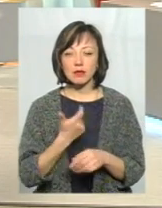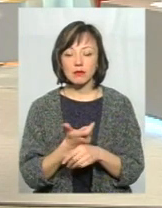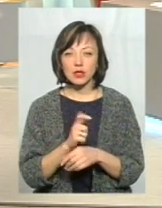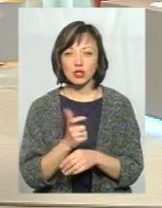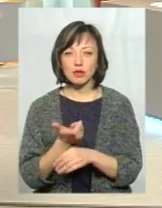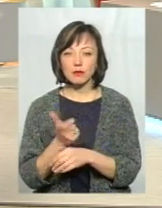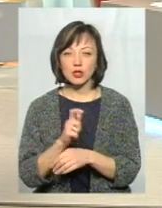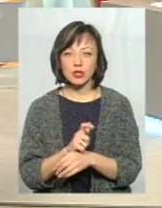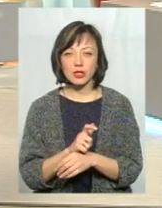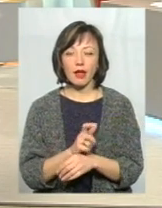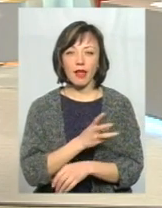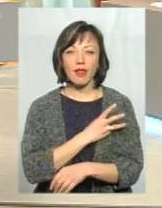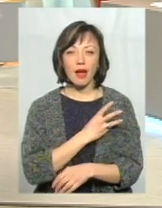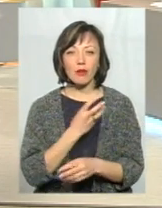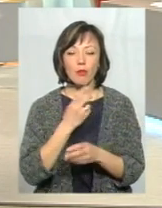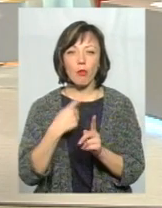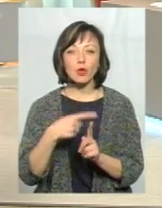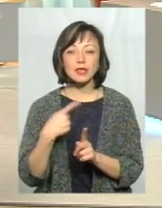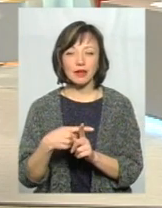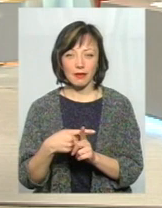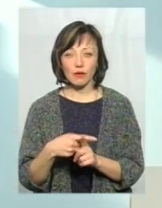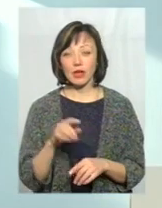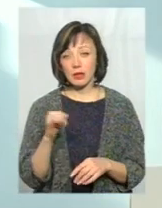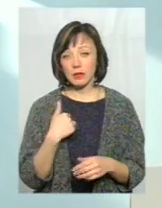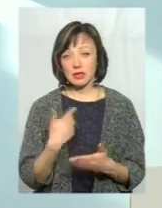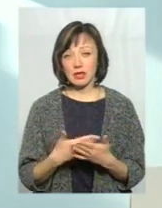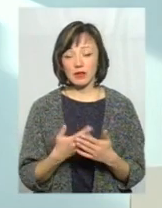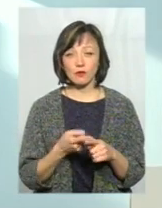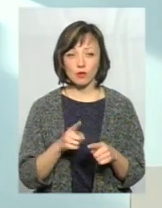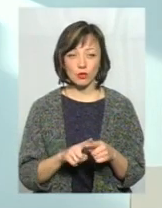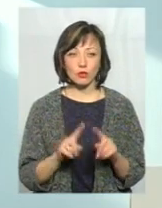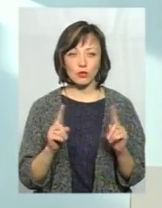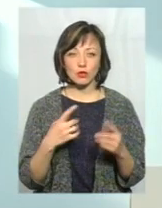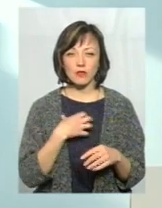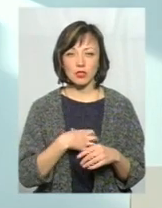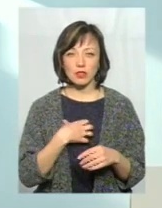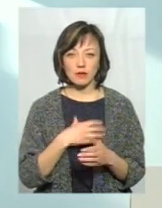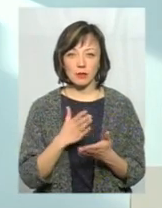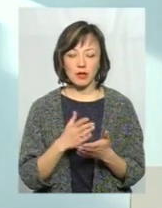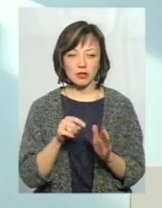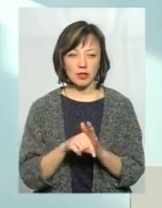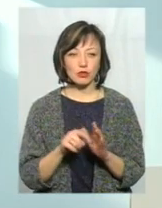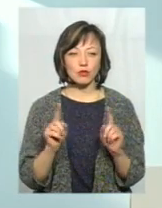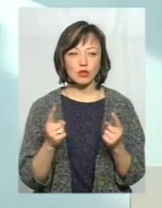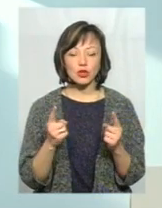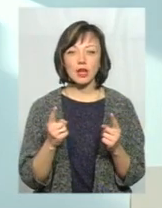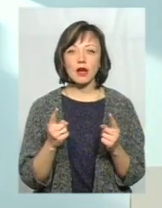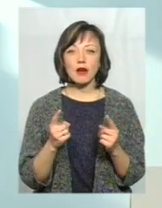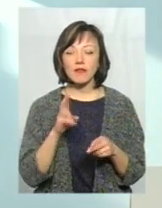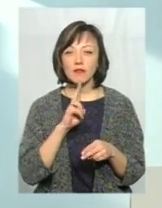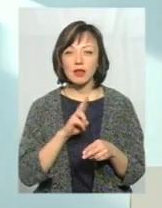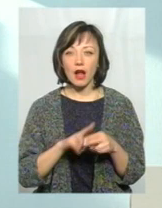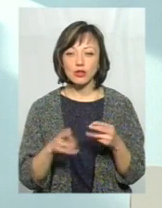більше енергії позитиву. І мені здається, в цьому якраз дуже важливу роль грає, тому що іменно